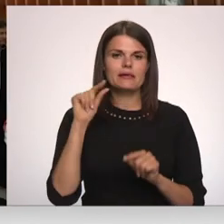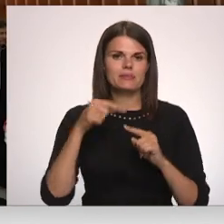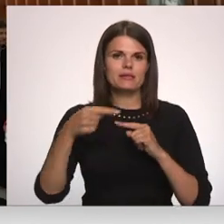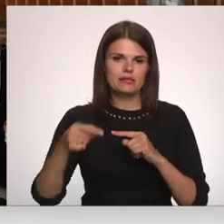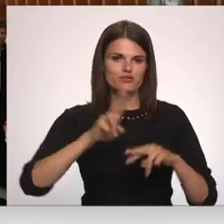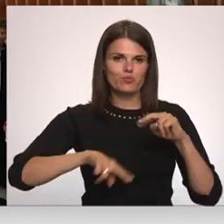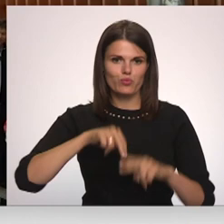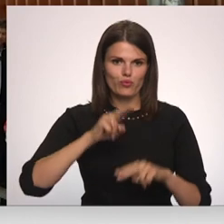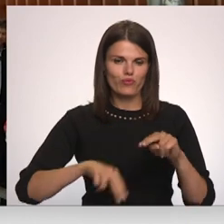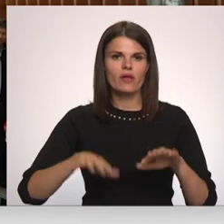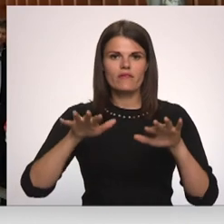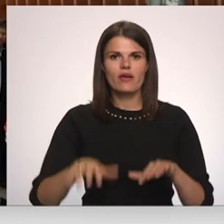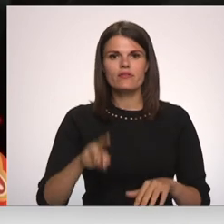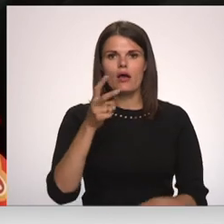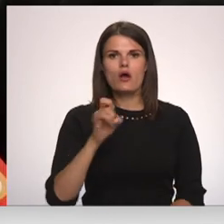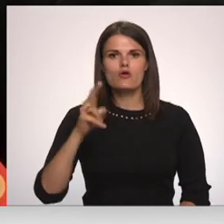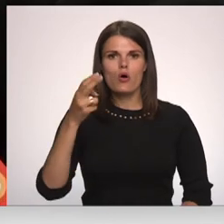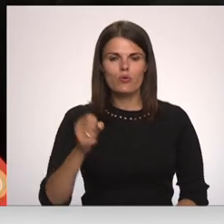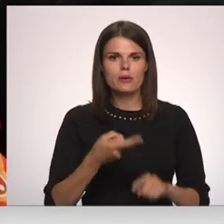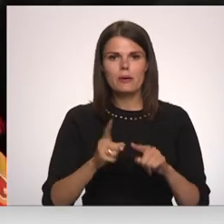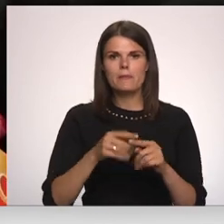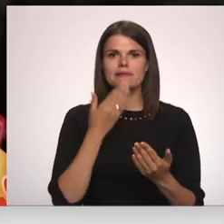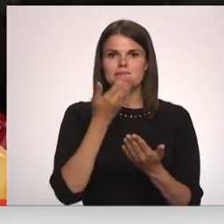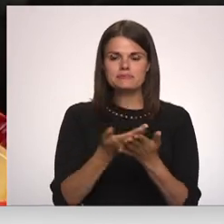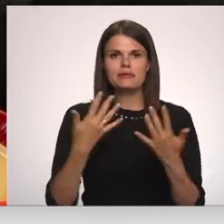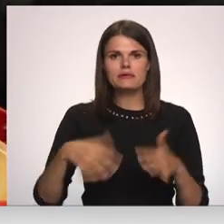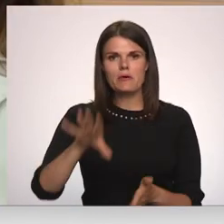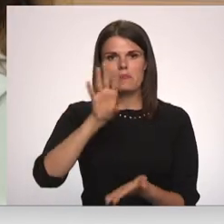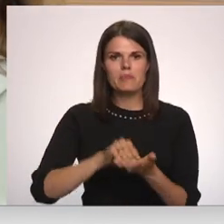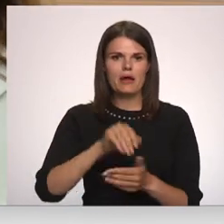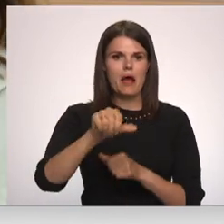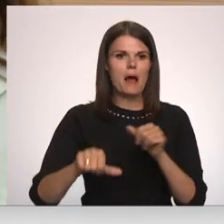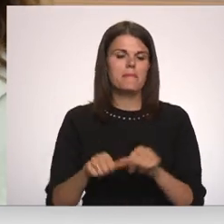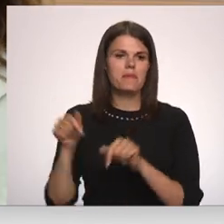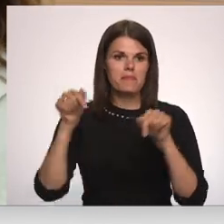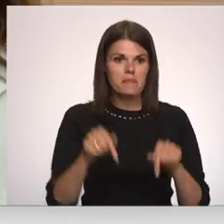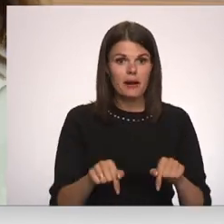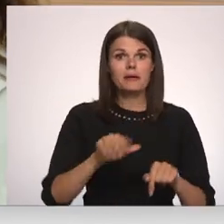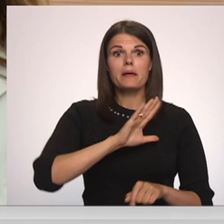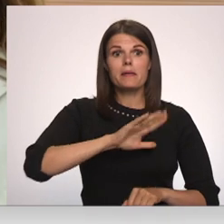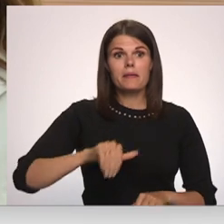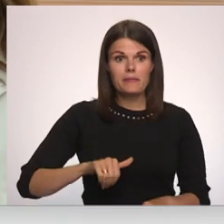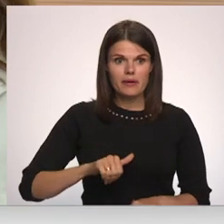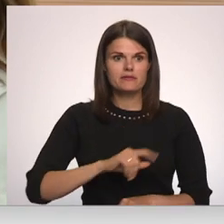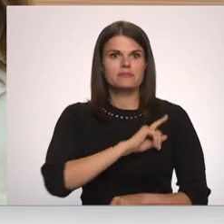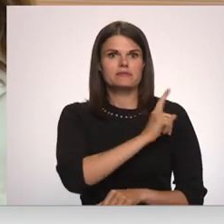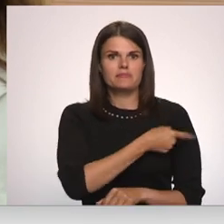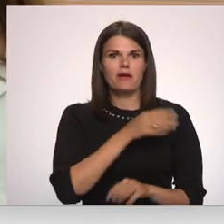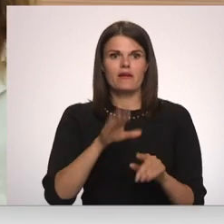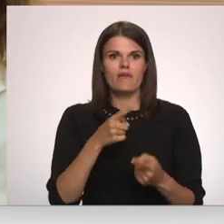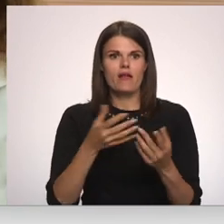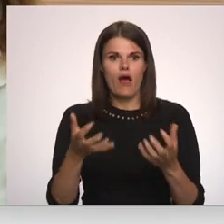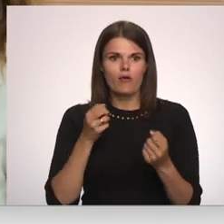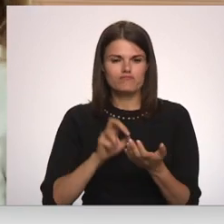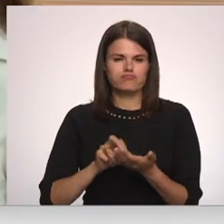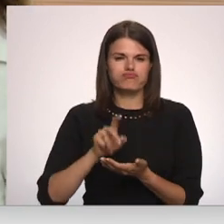laikā. Tas atradīsies Kaunijā, tāpēc jau pieteikta pieredzes apmaiņas vizīte Ventspilī. Un pēc visa piedzīvotā spēkus var atgūt uzkāpjot